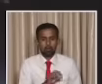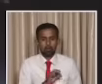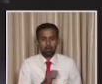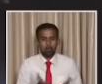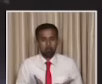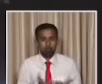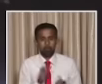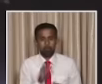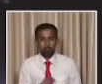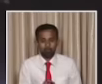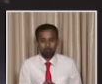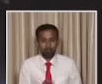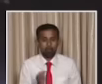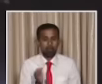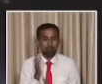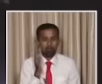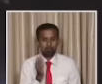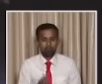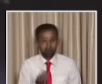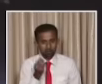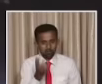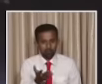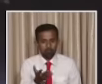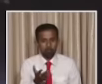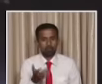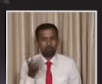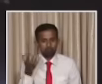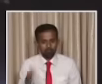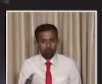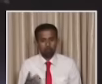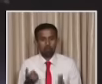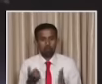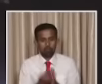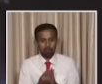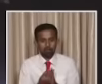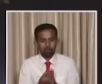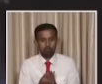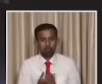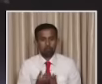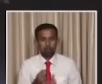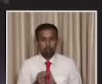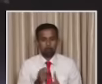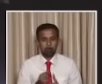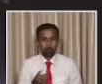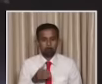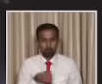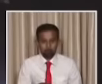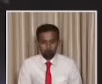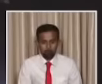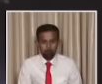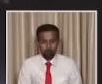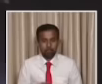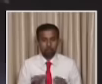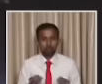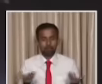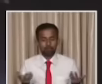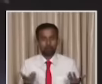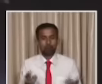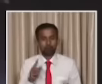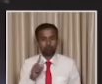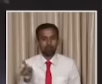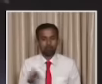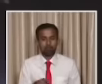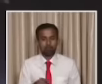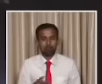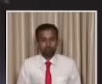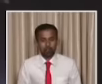කපන මිනිසු ටිකට සභාපතිකම් ටික දීපුවක ඇතුමක් කරා. ඒ ගෞරවය මේ උත්තරීතර පාර්ලිමේන්තුවේ මන්ත්‍රීවරු දෙන්නේ නැත්තම් වැරදි. ඒක තමයි